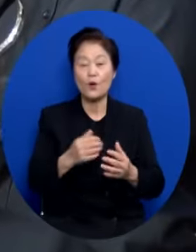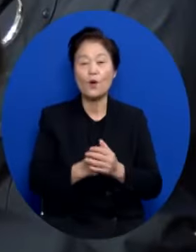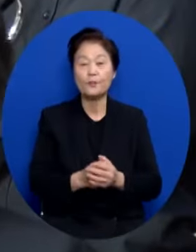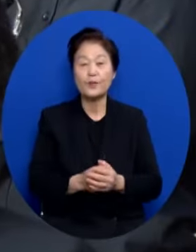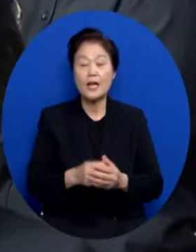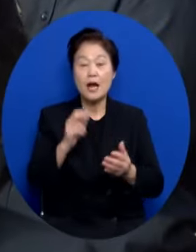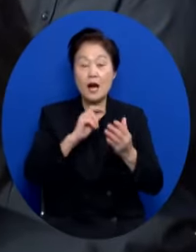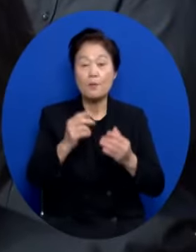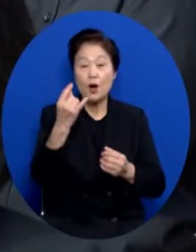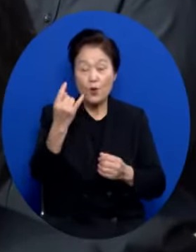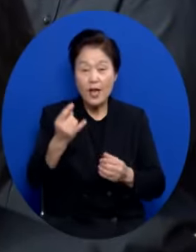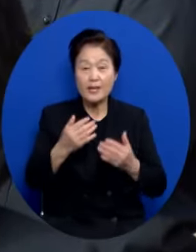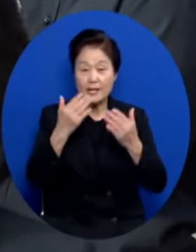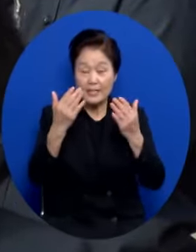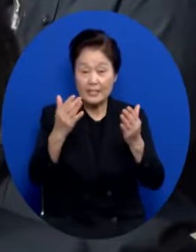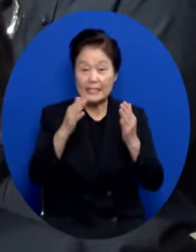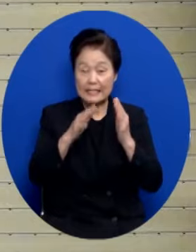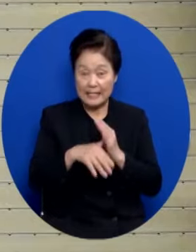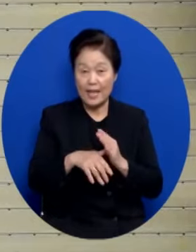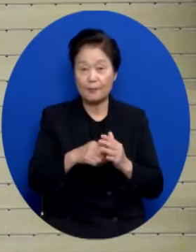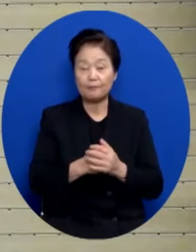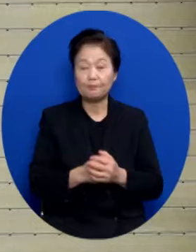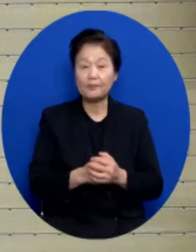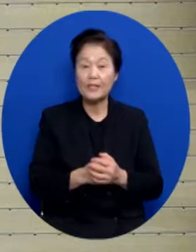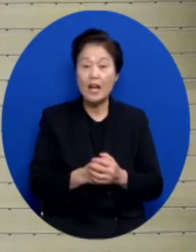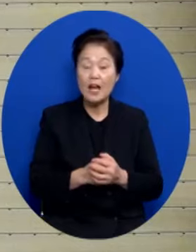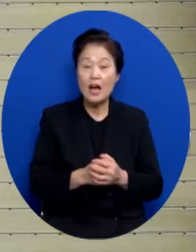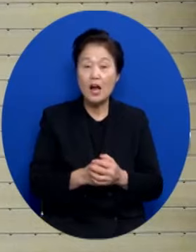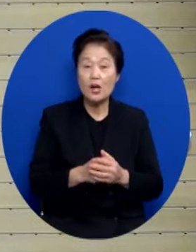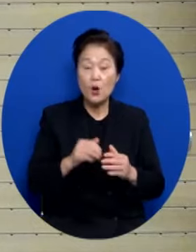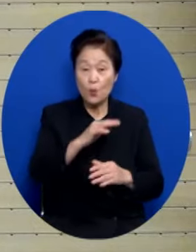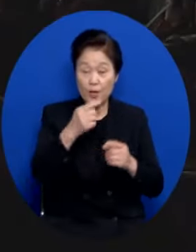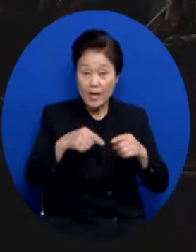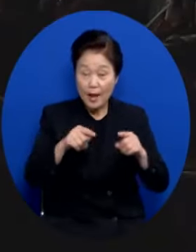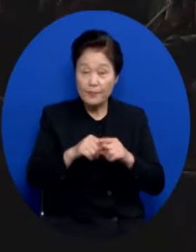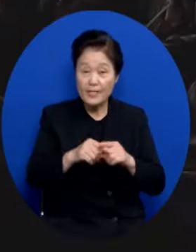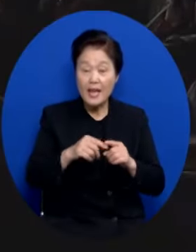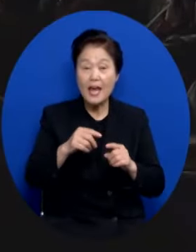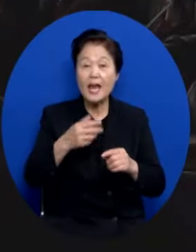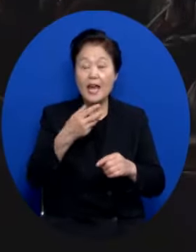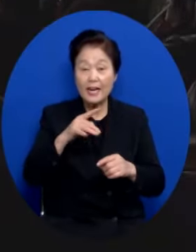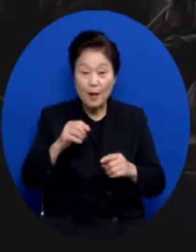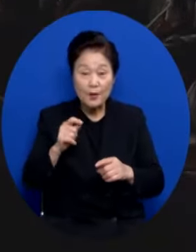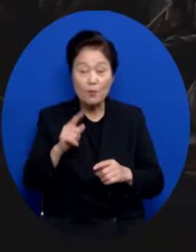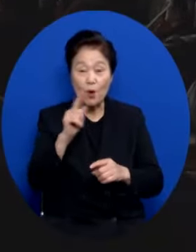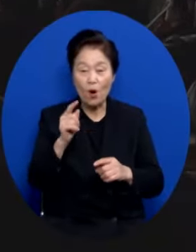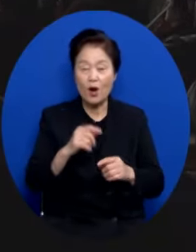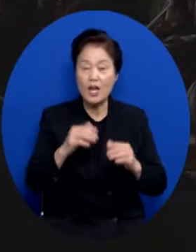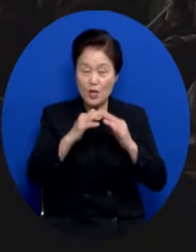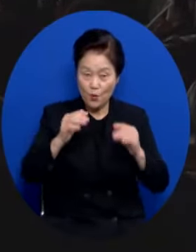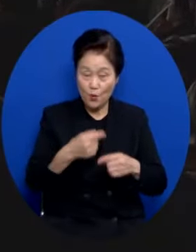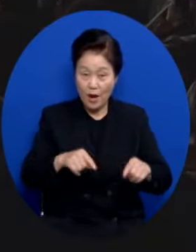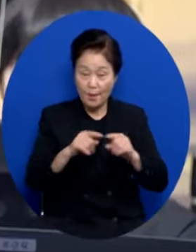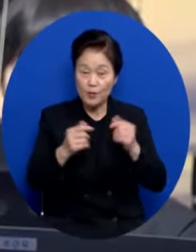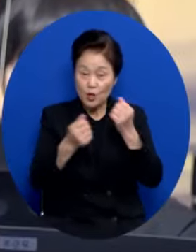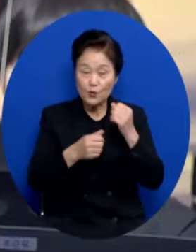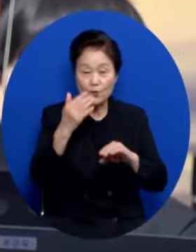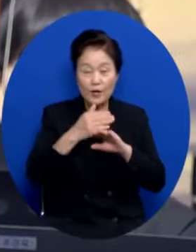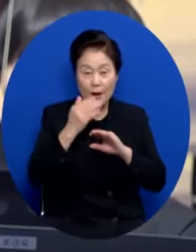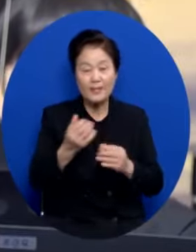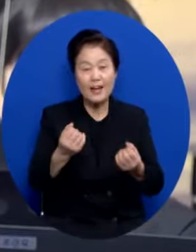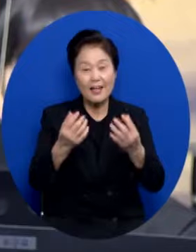색소포니스트, 우암 솔리스트의 공연 등이 이어졌습니다. 우리 함께 라면 가을음악회는 이웃과 함께 추수감사의